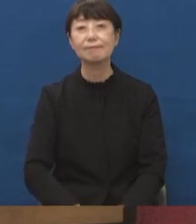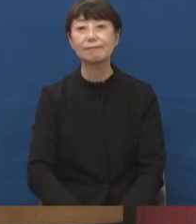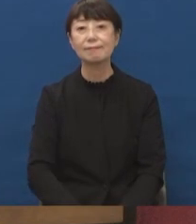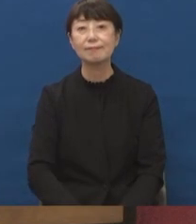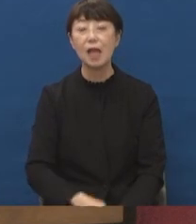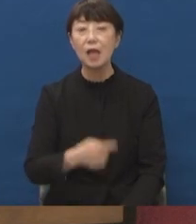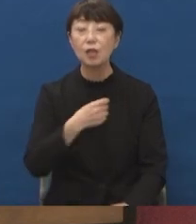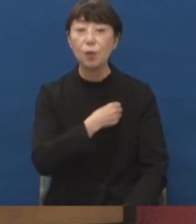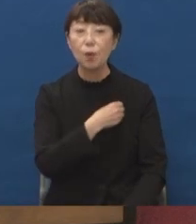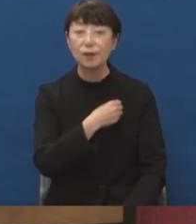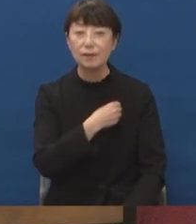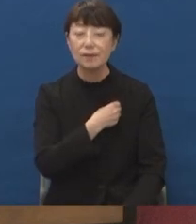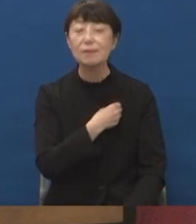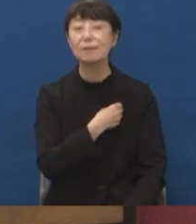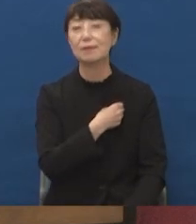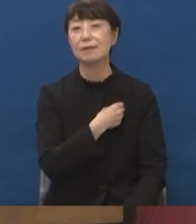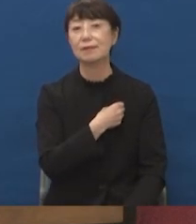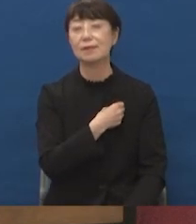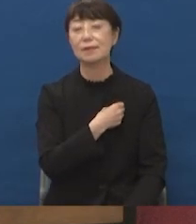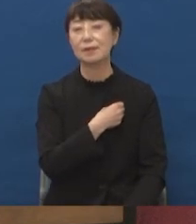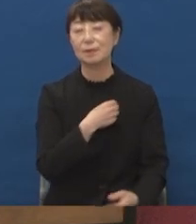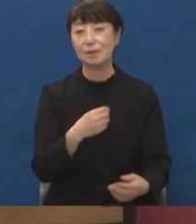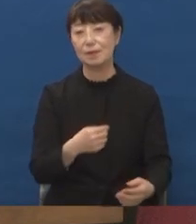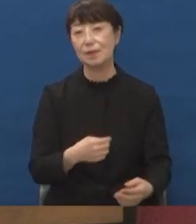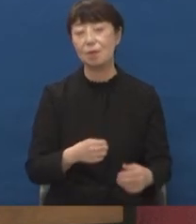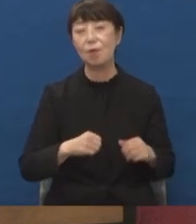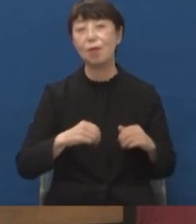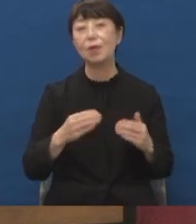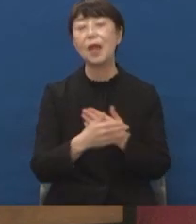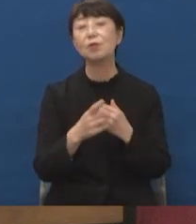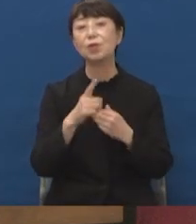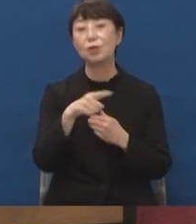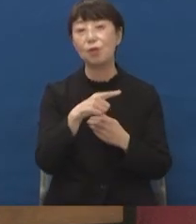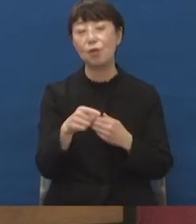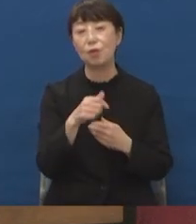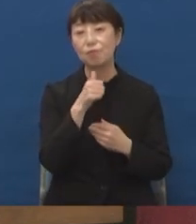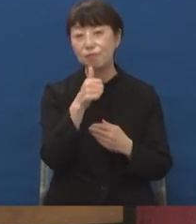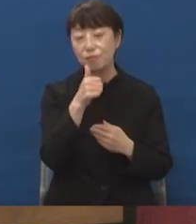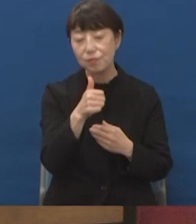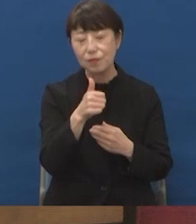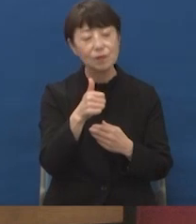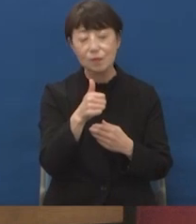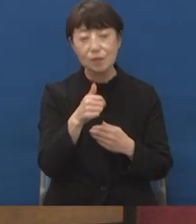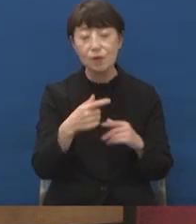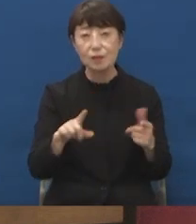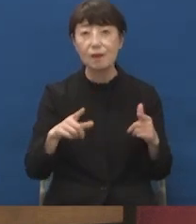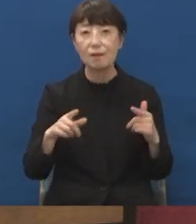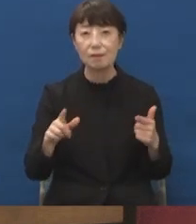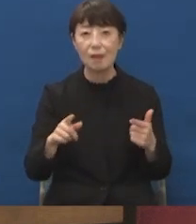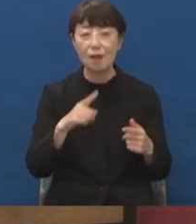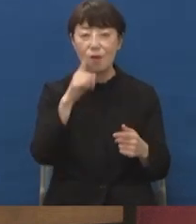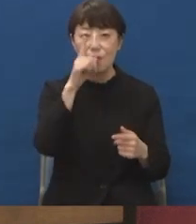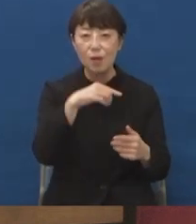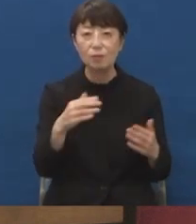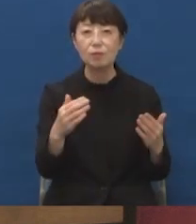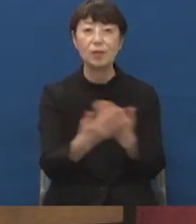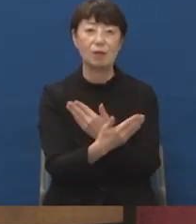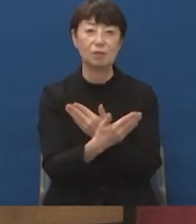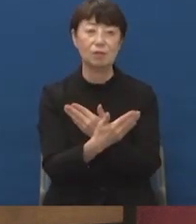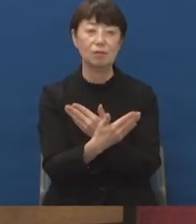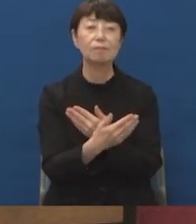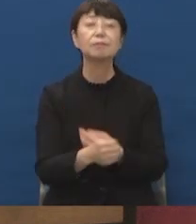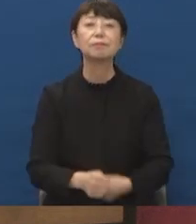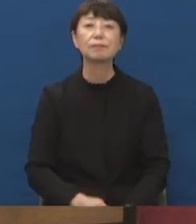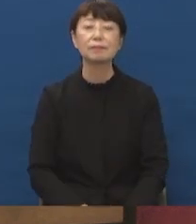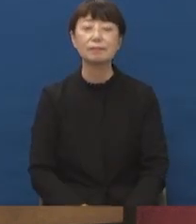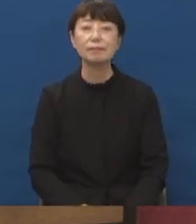教員のなり手不足の原因を解決するどころか、事態をさらに悪化させるものです。 現